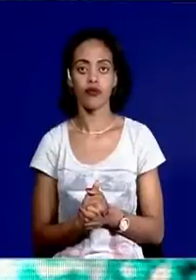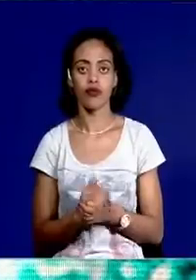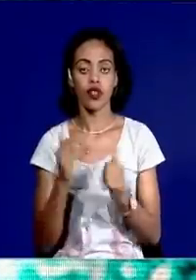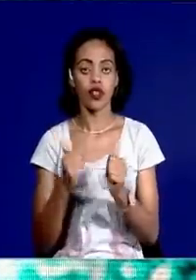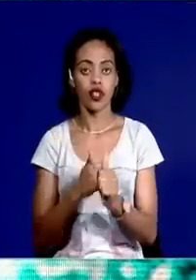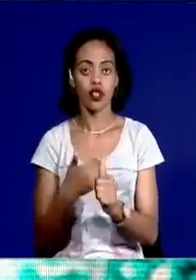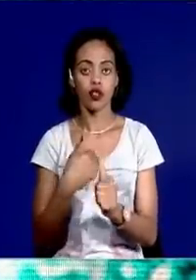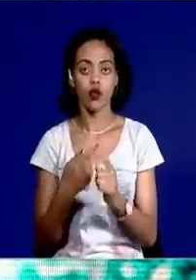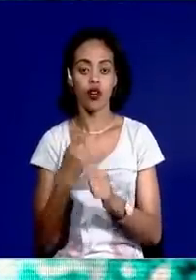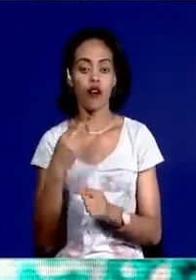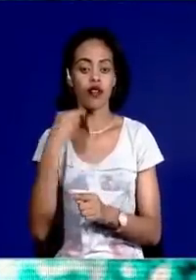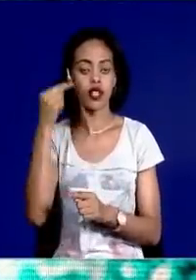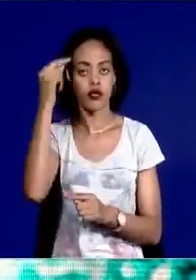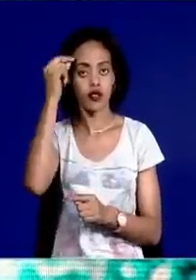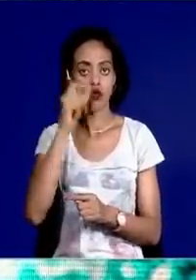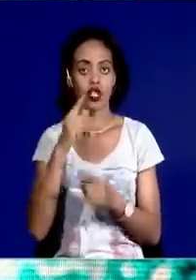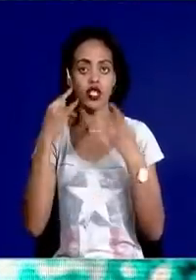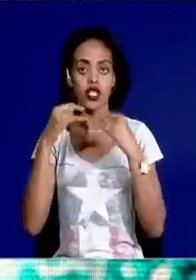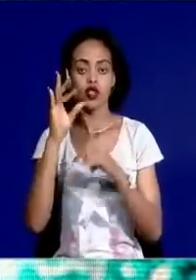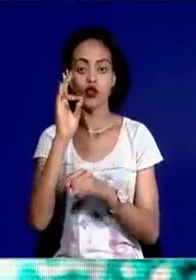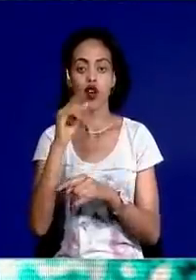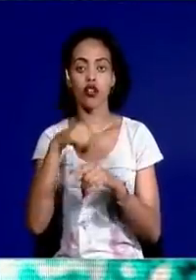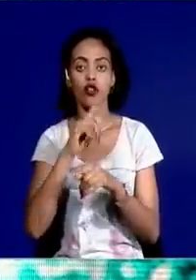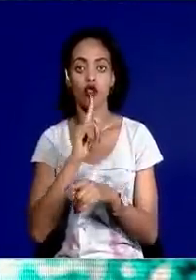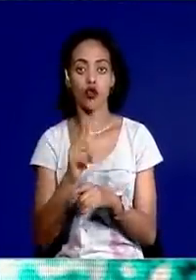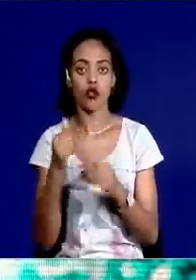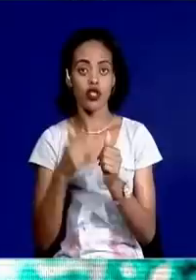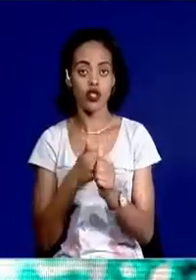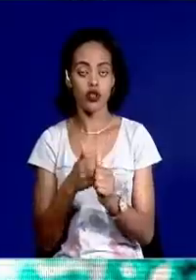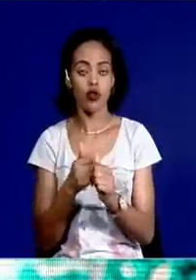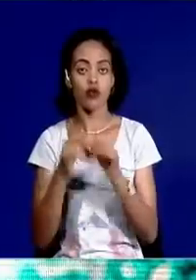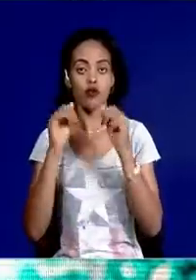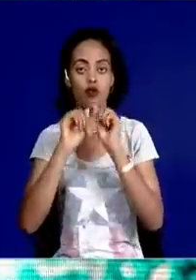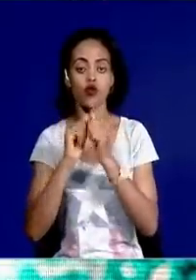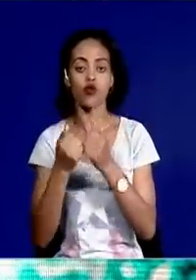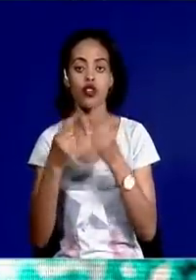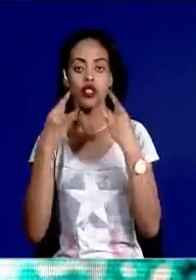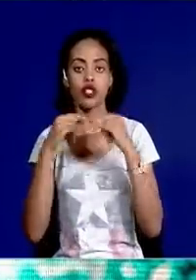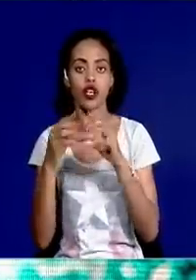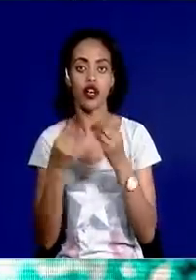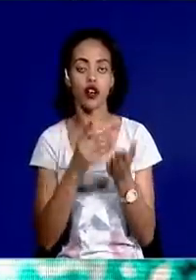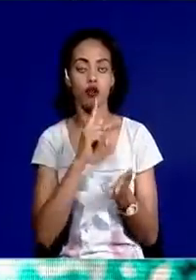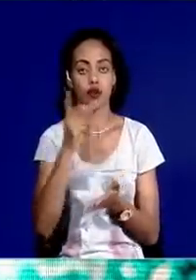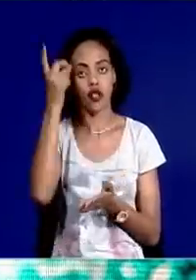እትከታተልዎ ዘለኹም ካብ ቴሌቭዥን ድምፂ ዓይነ ዜናታት ሰዓት 7 እዮም ስዕቦም ድማ ፅብፅባት ስፖርት ክቐርቡ እዮም ያሬድ ገሩ ዛይሩ